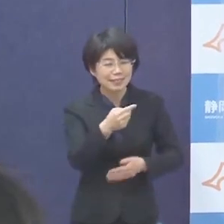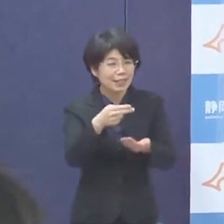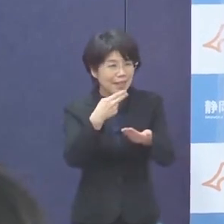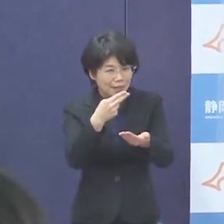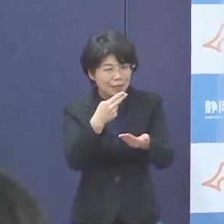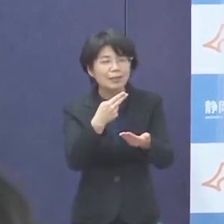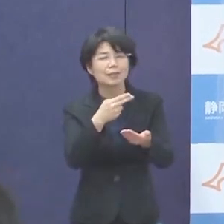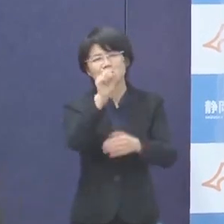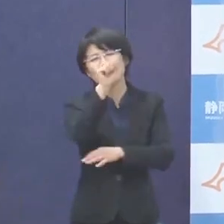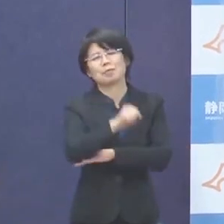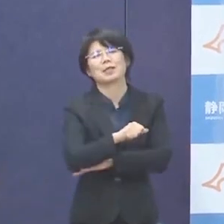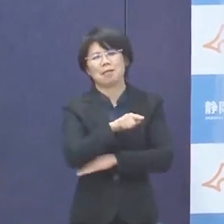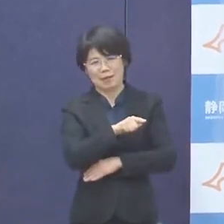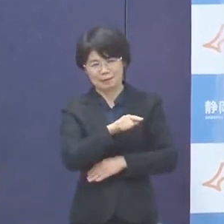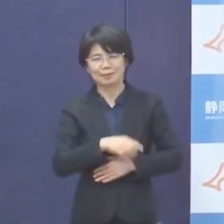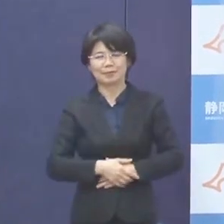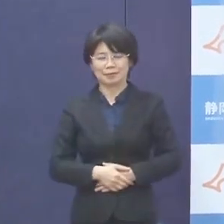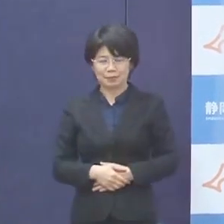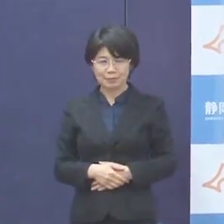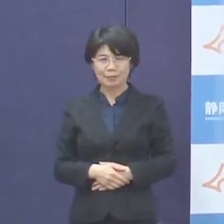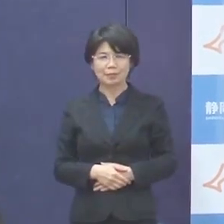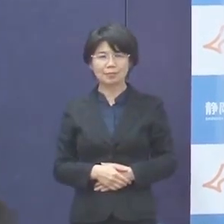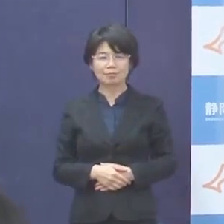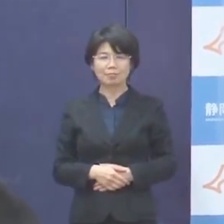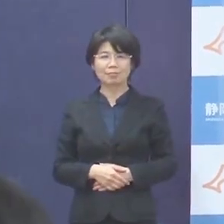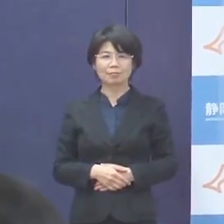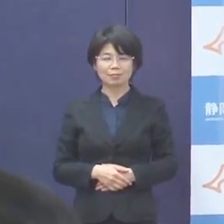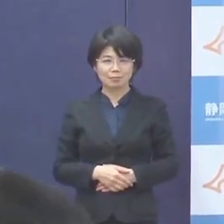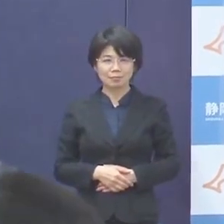が一つです。で、もう一つはですね、